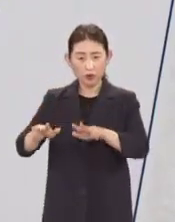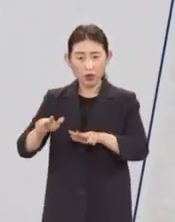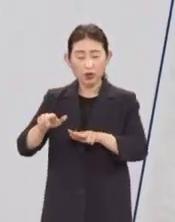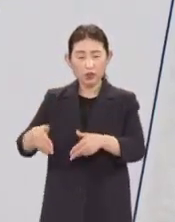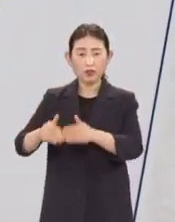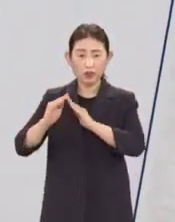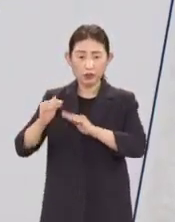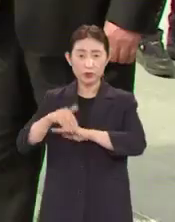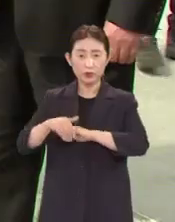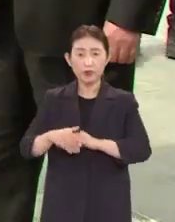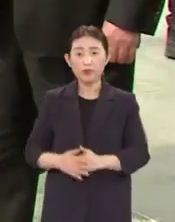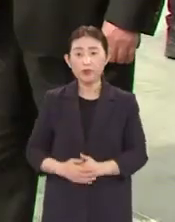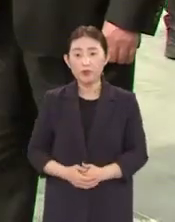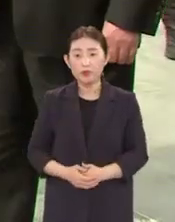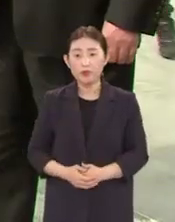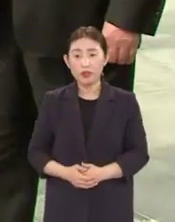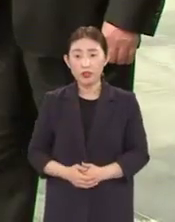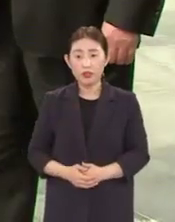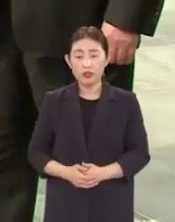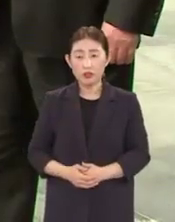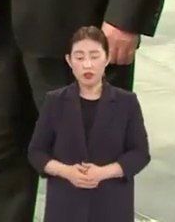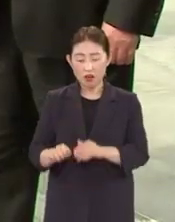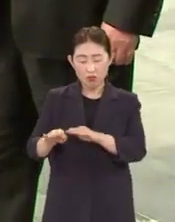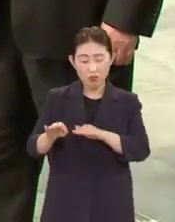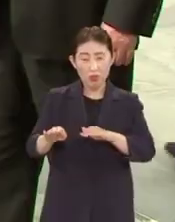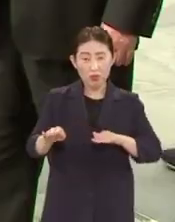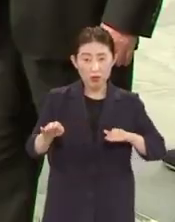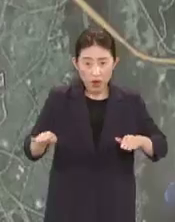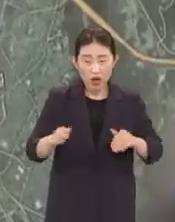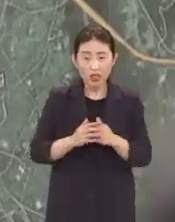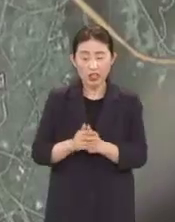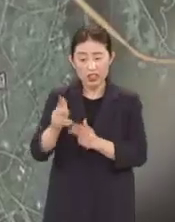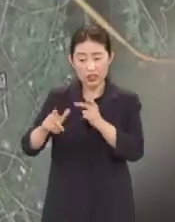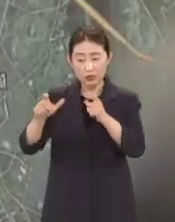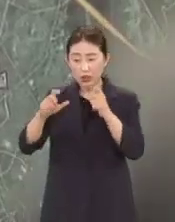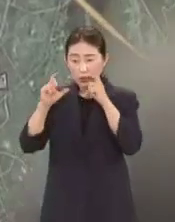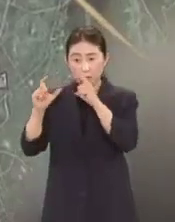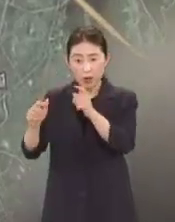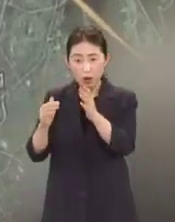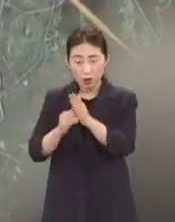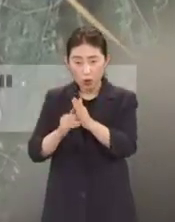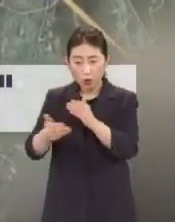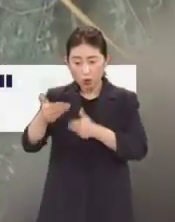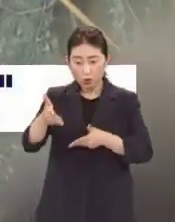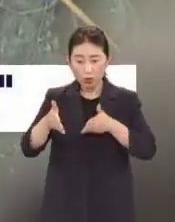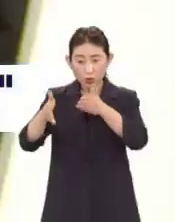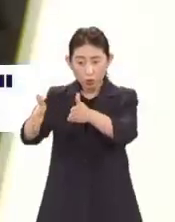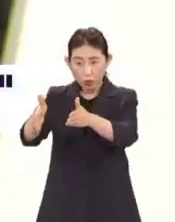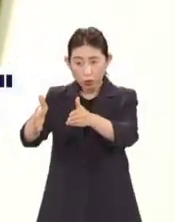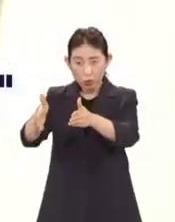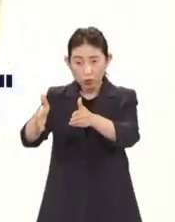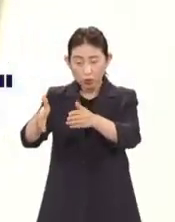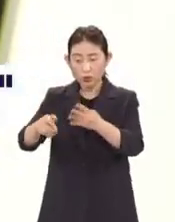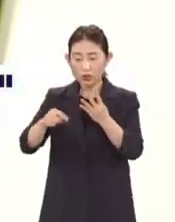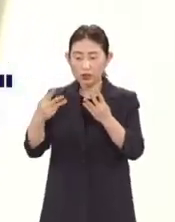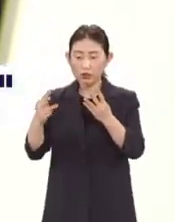조성하는 사업입니다 상습 정체 구간으로 국가산단의 지정된 호남고속도로 현충원 인근